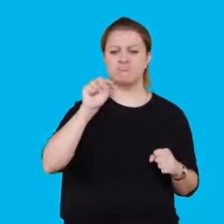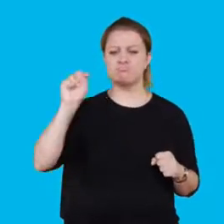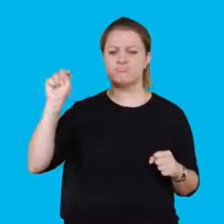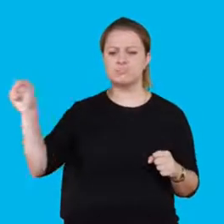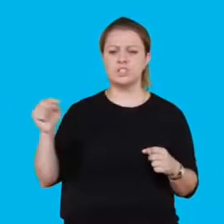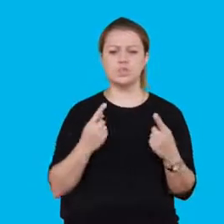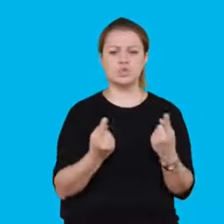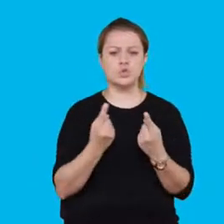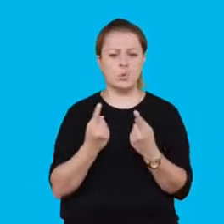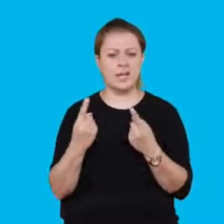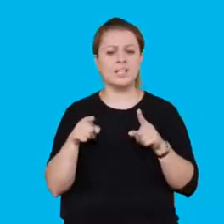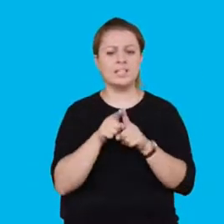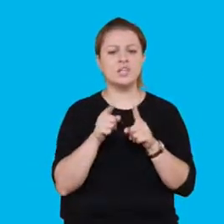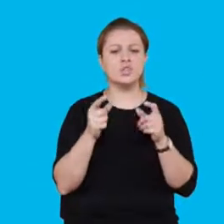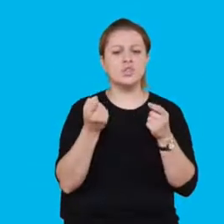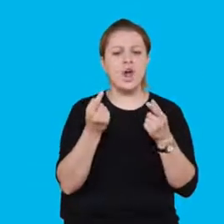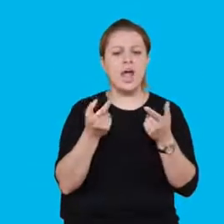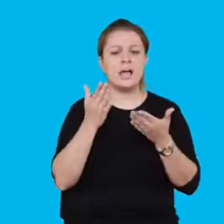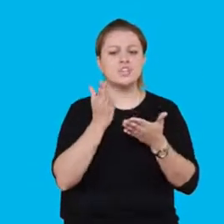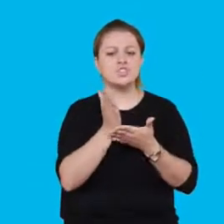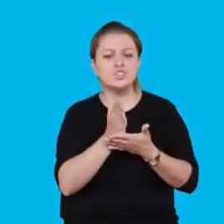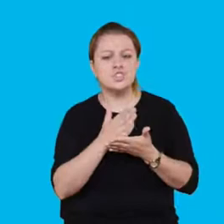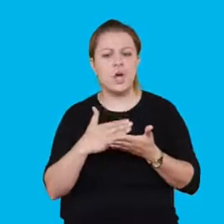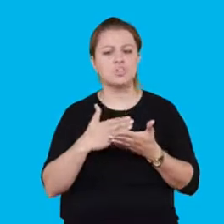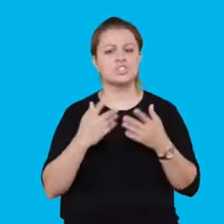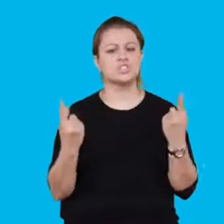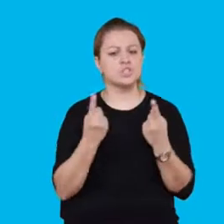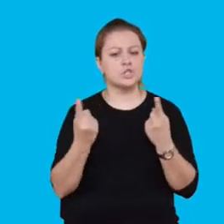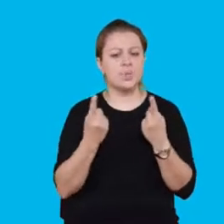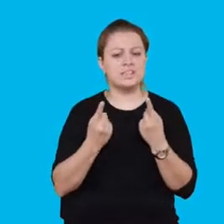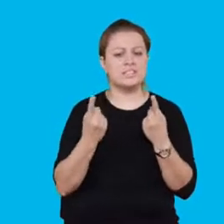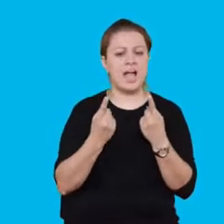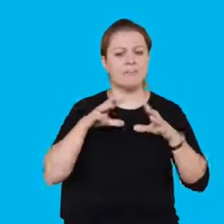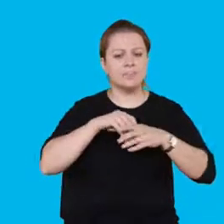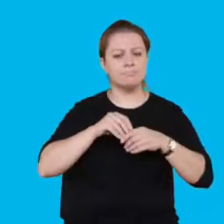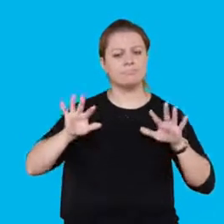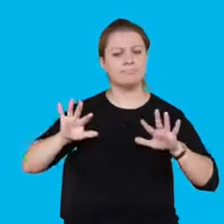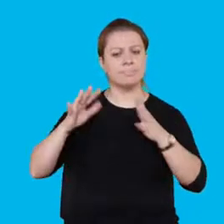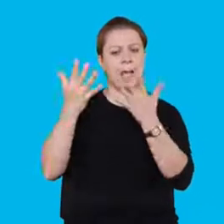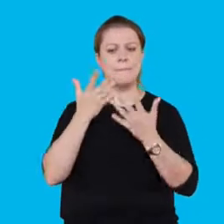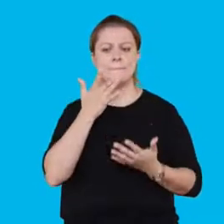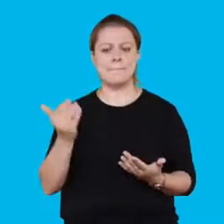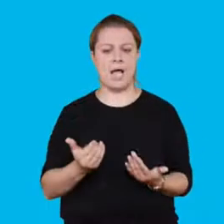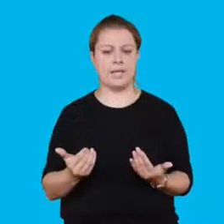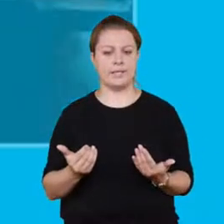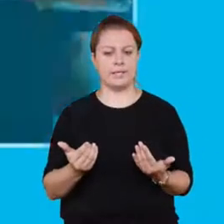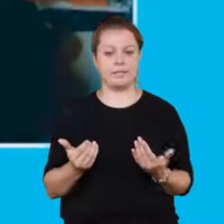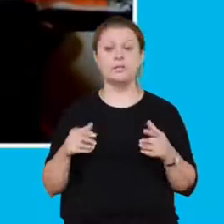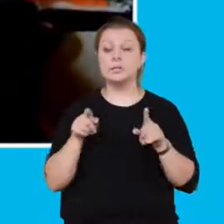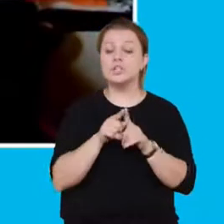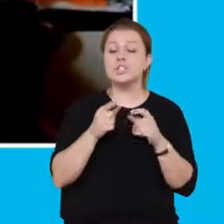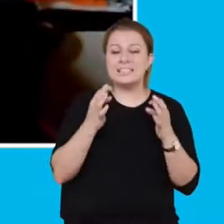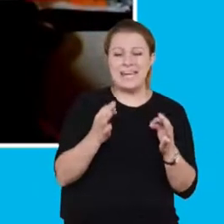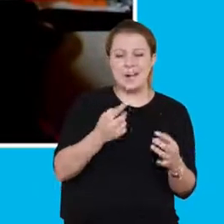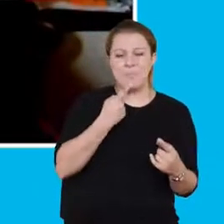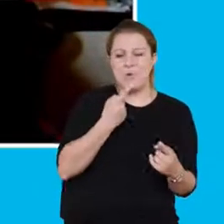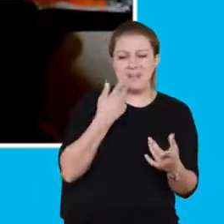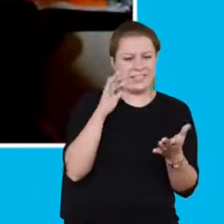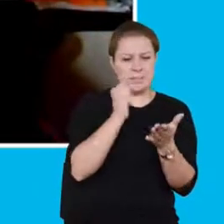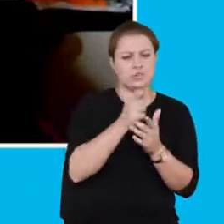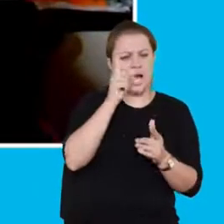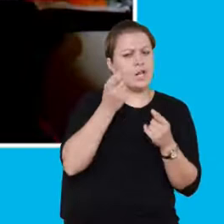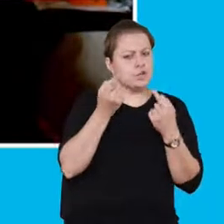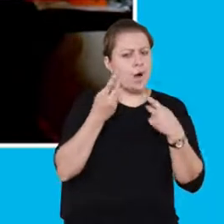też częścią jakby sytuacji przewrotu majowego, o czym pewnie nie warto w tej chwili mówić, ale kiedyś warto do tego